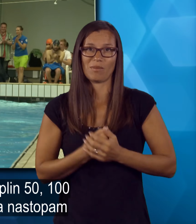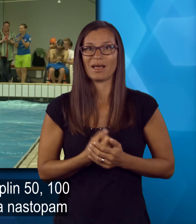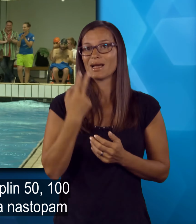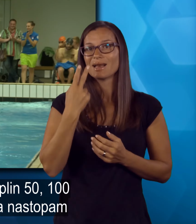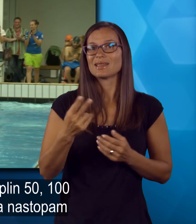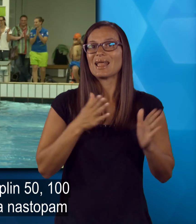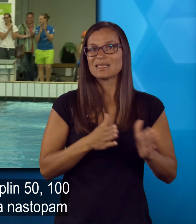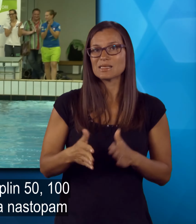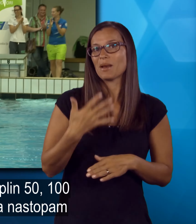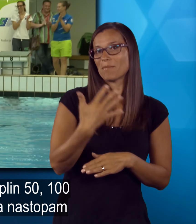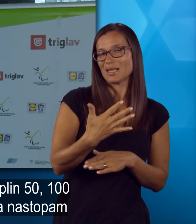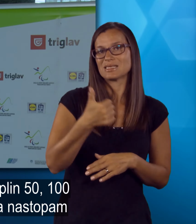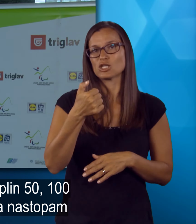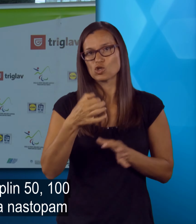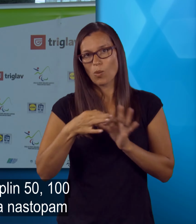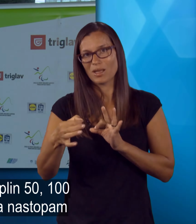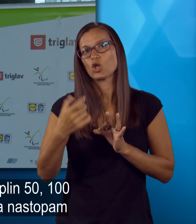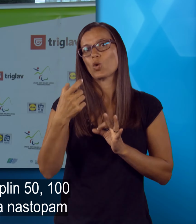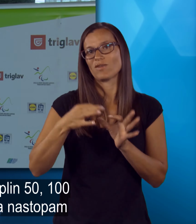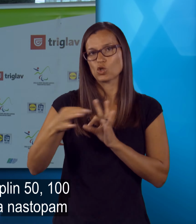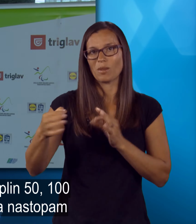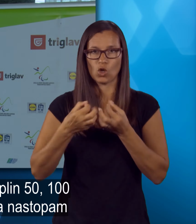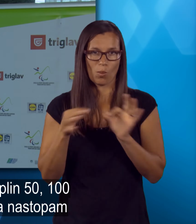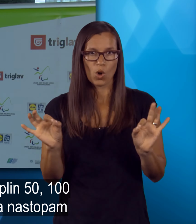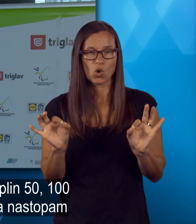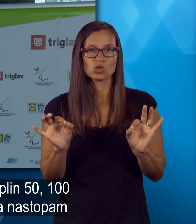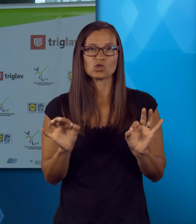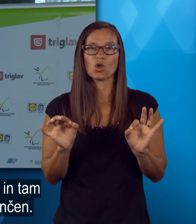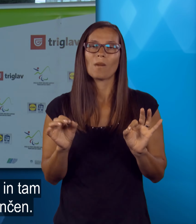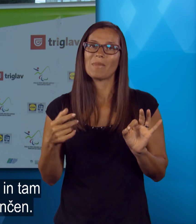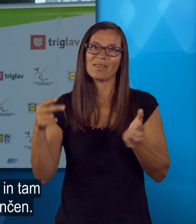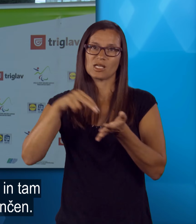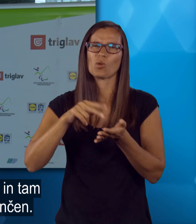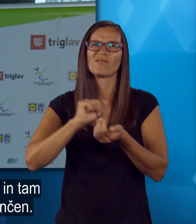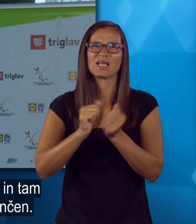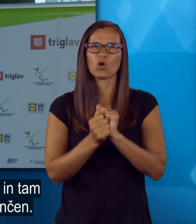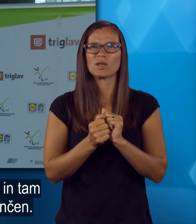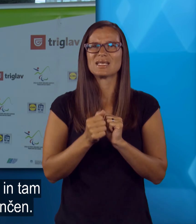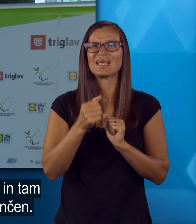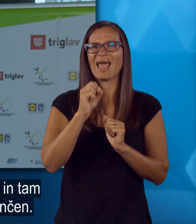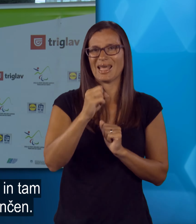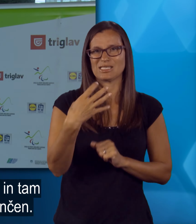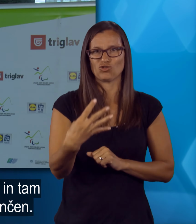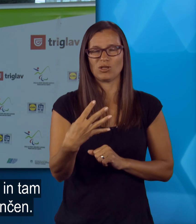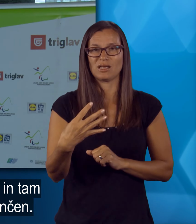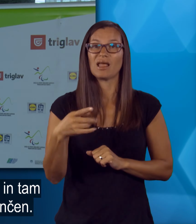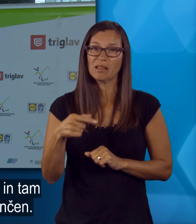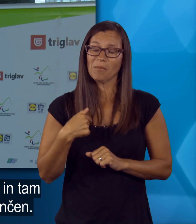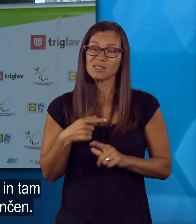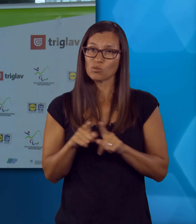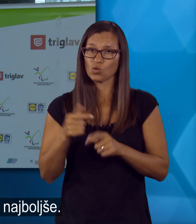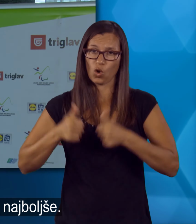disciplin 50, 100 metrov in 200 metrov prosto, pa nastopam v kategoriji E4 in tam sem seveda tudi